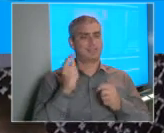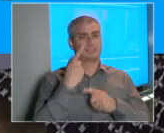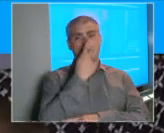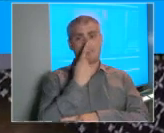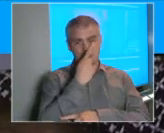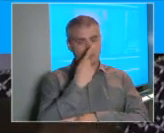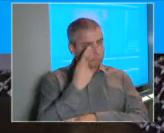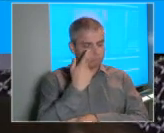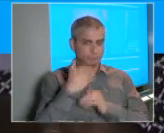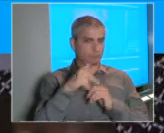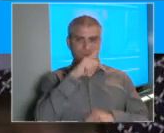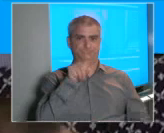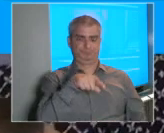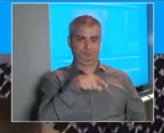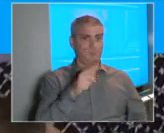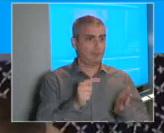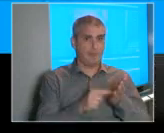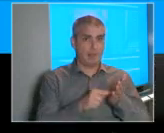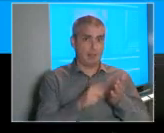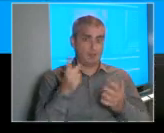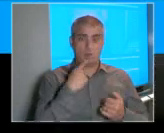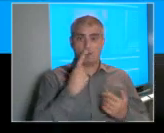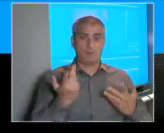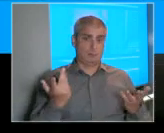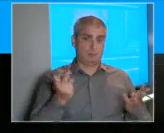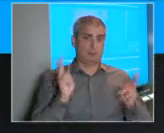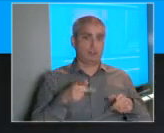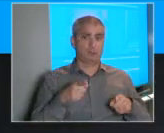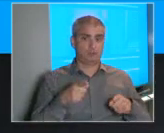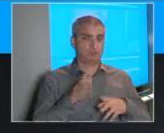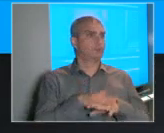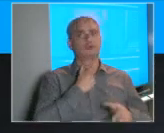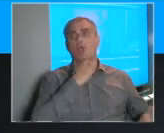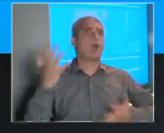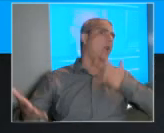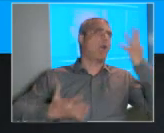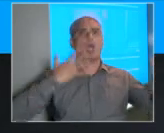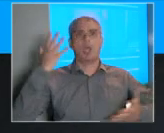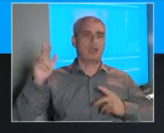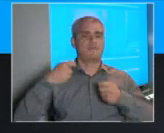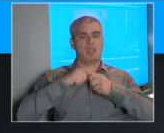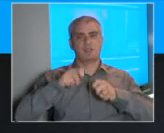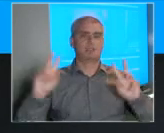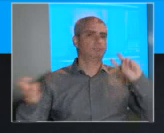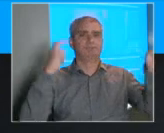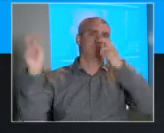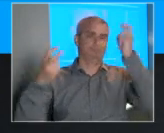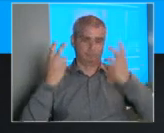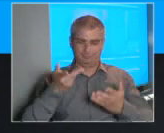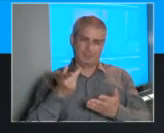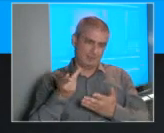ים, ביטל אותו, מכיוון שאמר שיש תחושת חירום וכינס את חברי הכנסת, זה